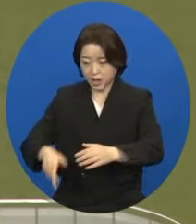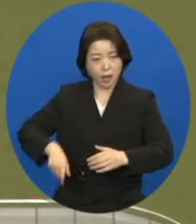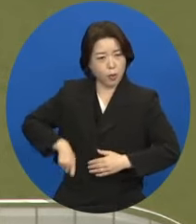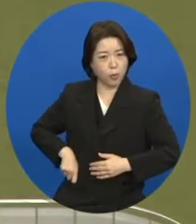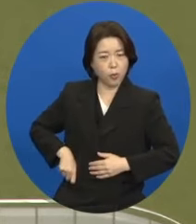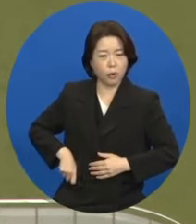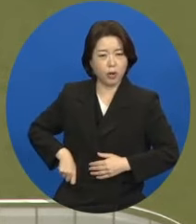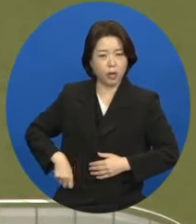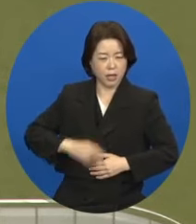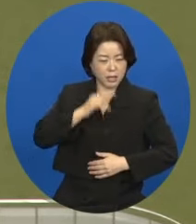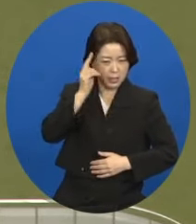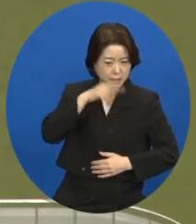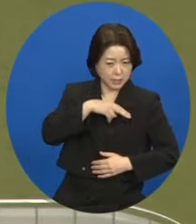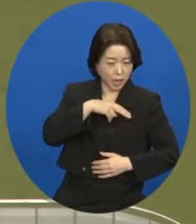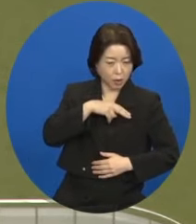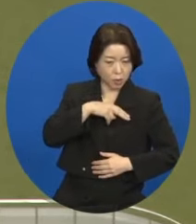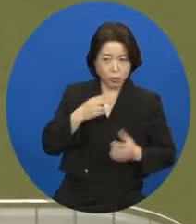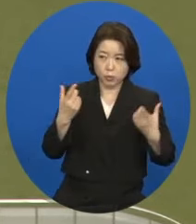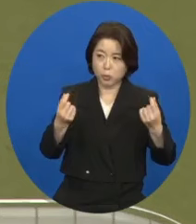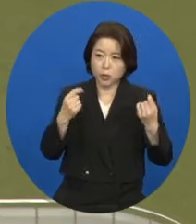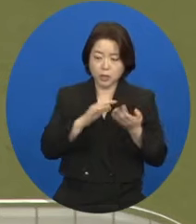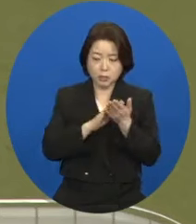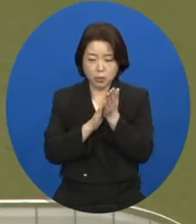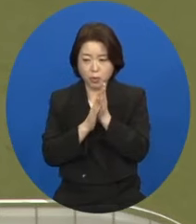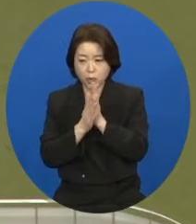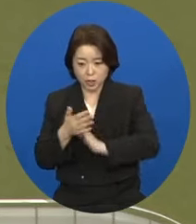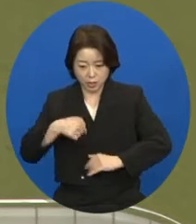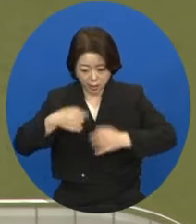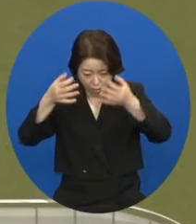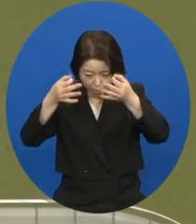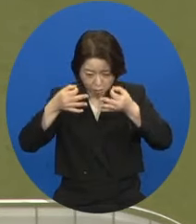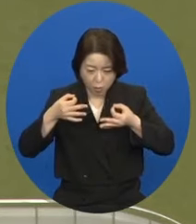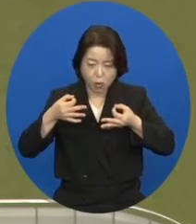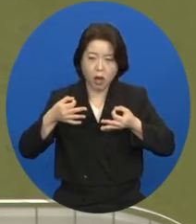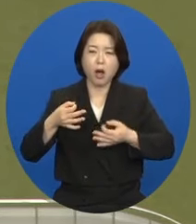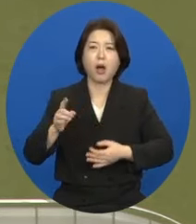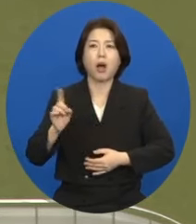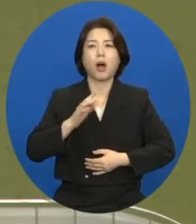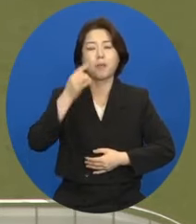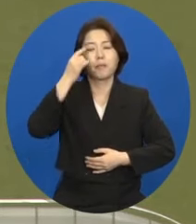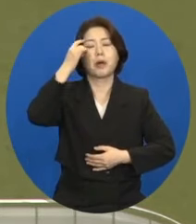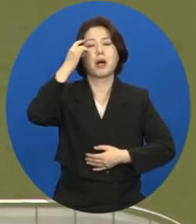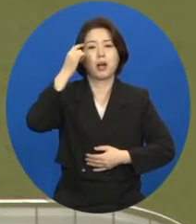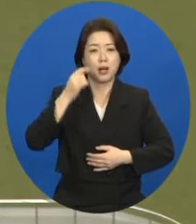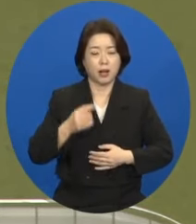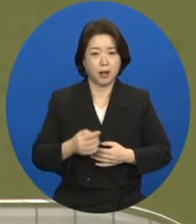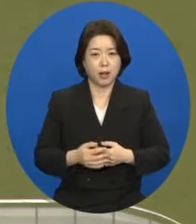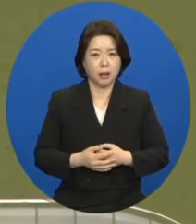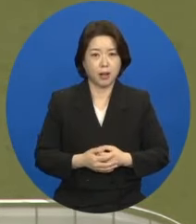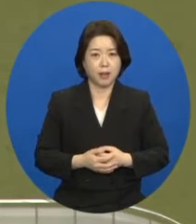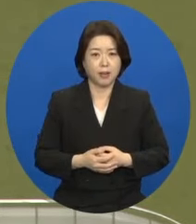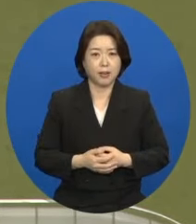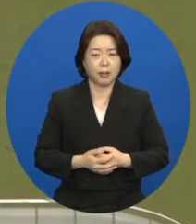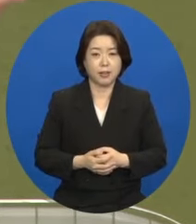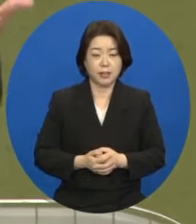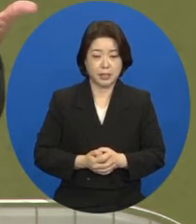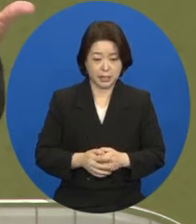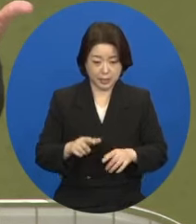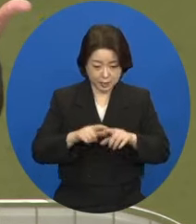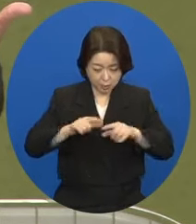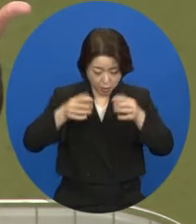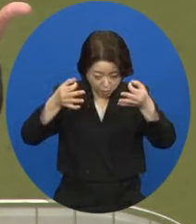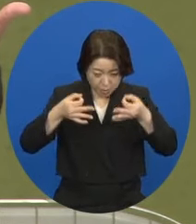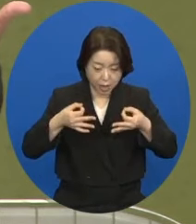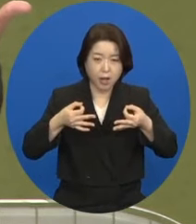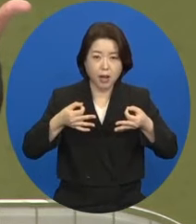점점 닮아가는 내 모습이 이게 뭔가라고 하는 현실 자각이 오는 거예요. 현타가 오는 거예요. 객관화가 되는 거예요.